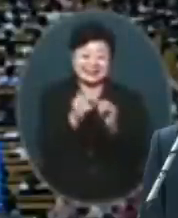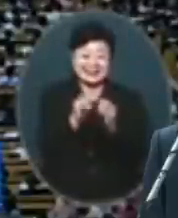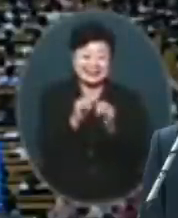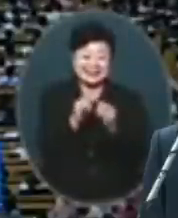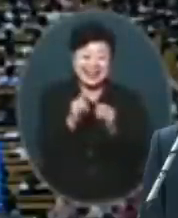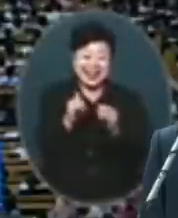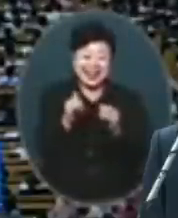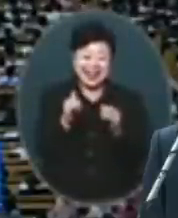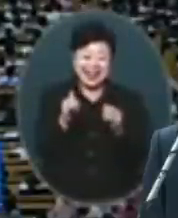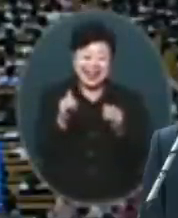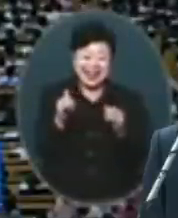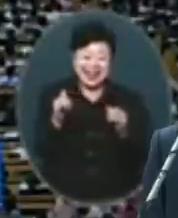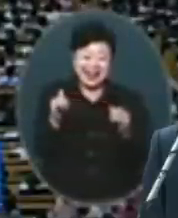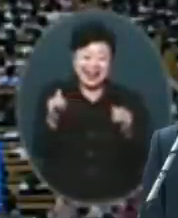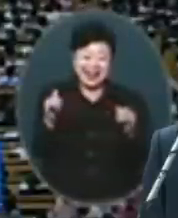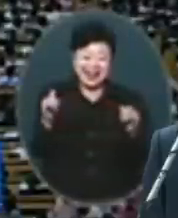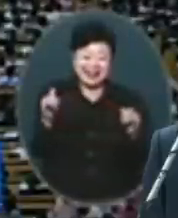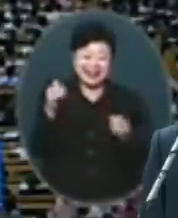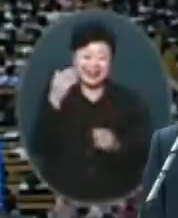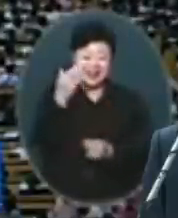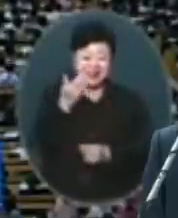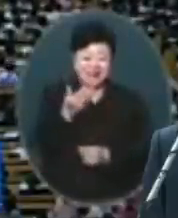사랑하는 자